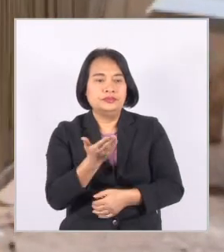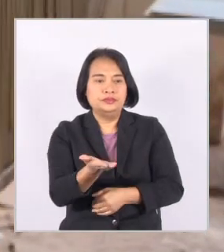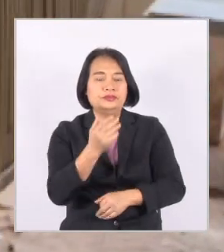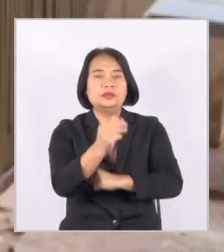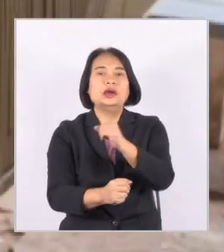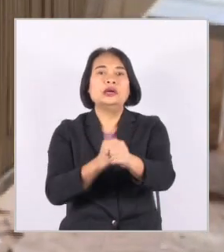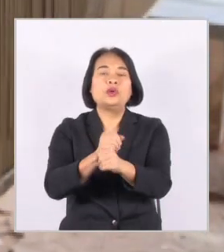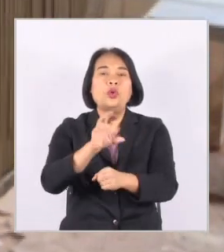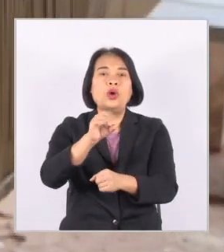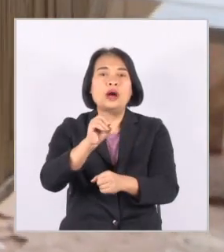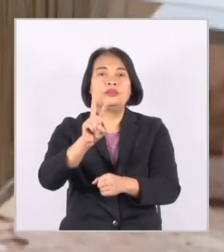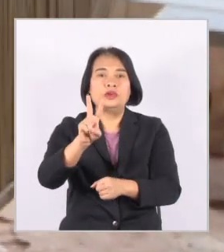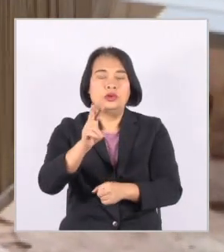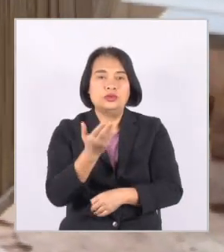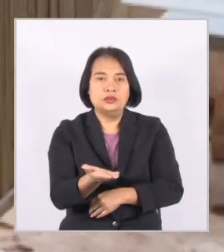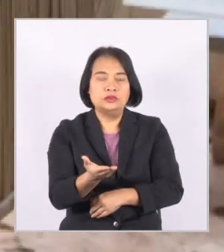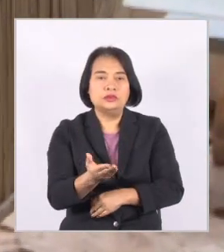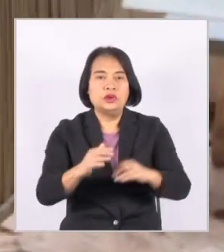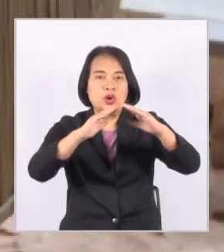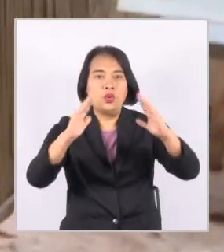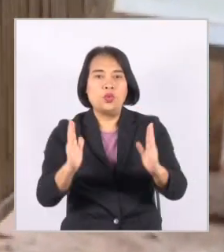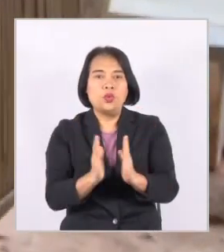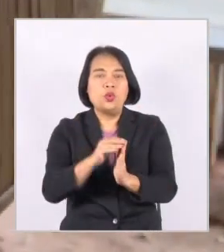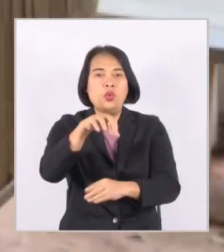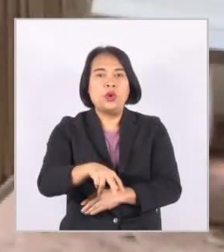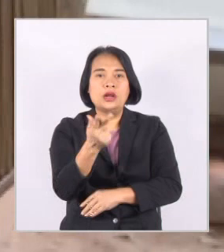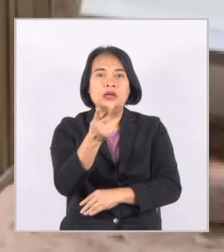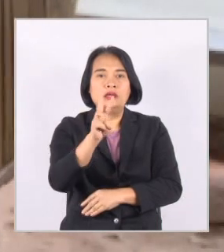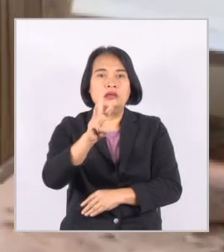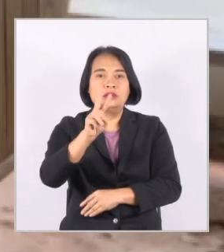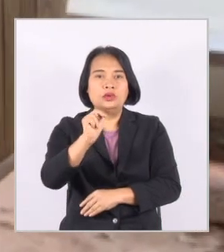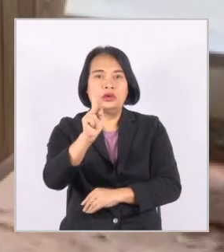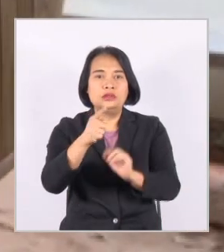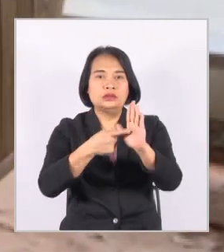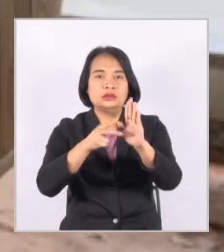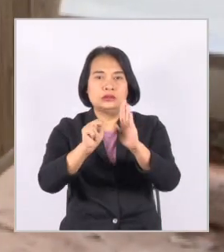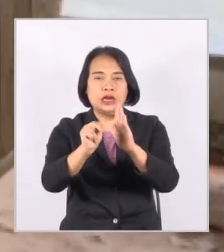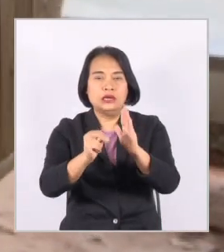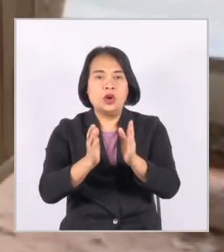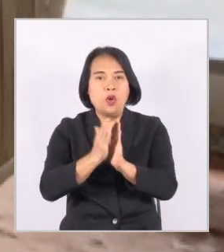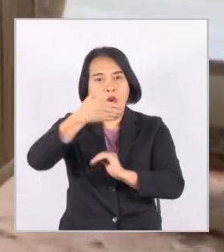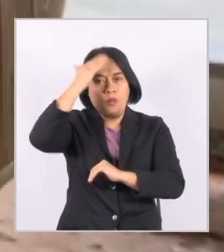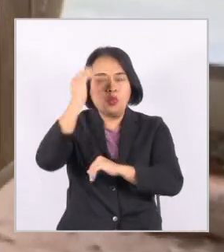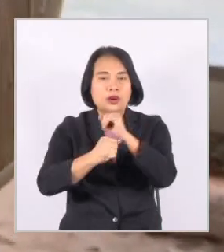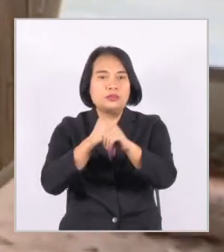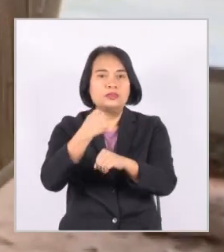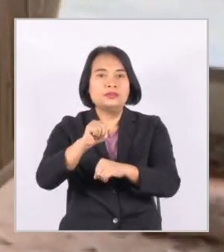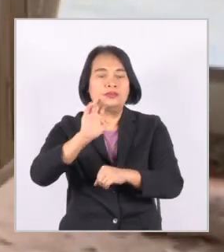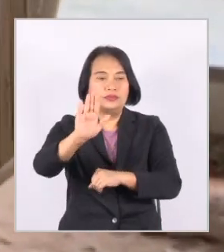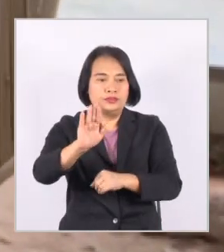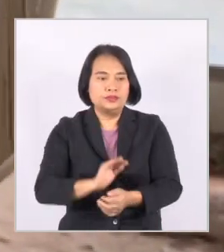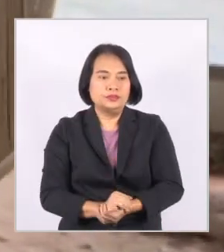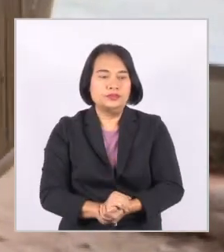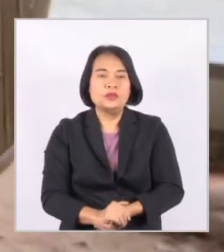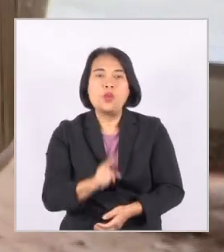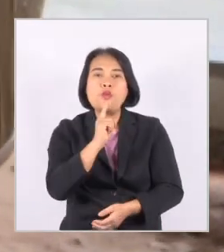52ปีพระลูกวัดควรขันบวชประมาณ10พรรษาซึ่งเป็นพระที่ปรากฏอยู่ในคลิปอยู่ทางด้านซ้ายเนี่ยแหละค่ะเป็นพระที่ด่านะ